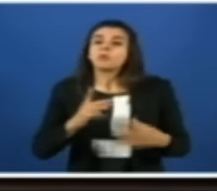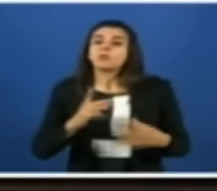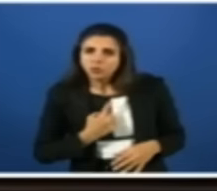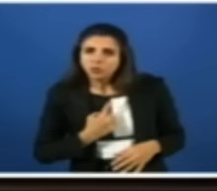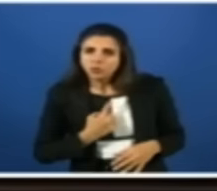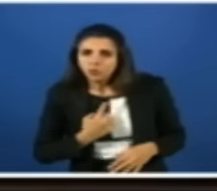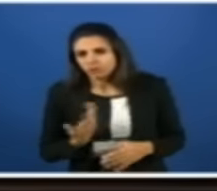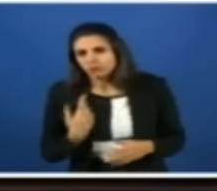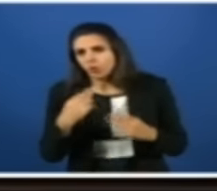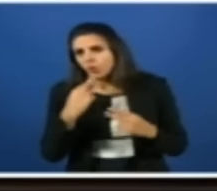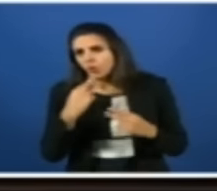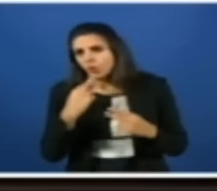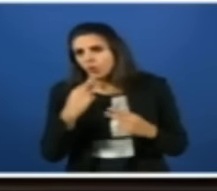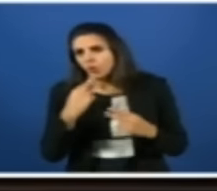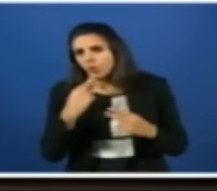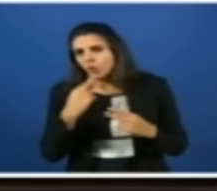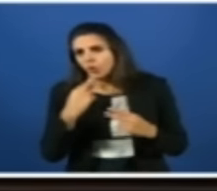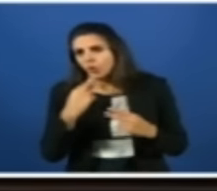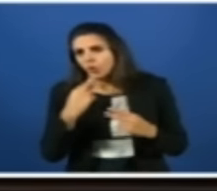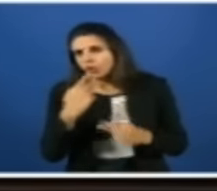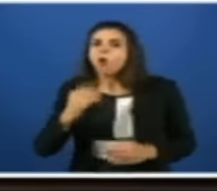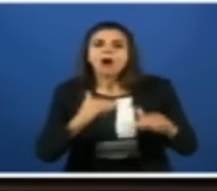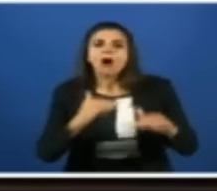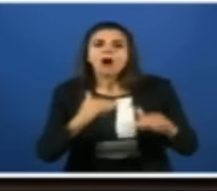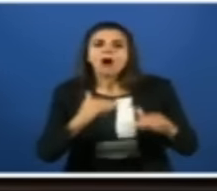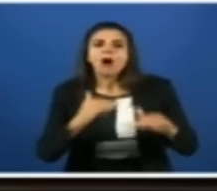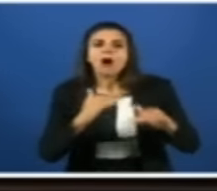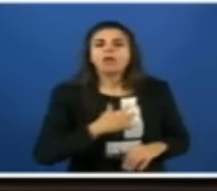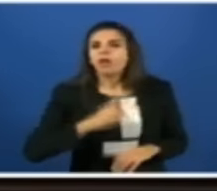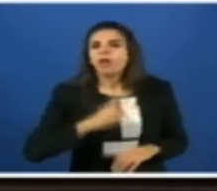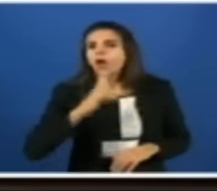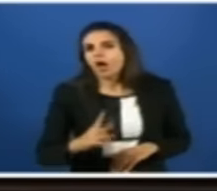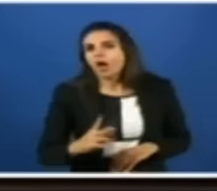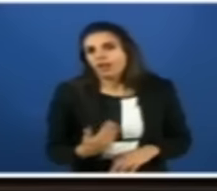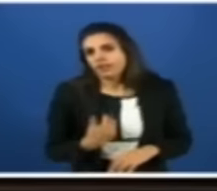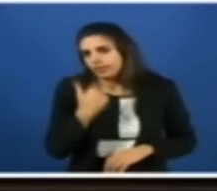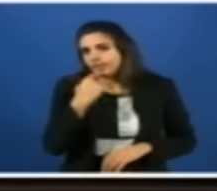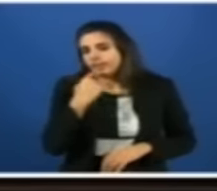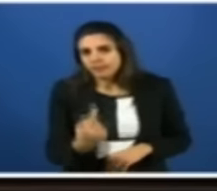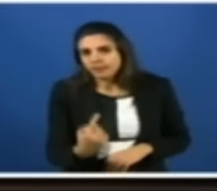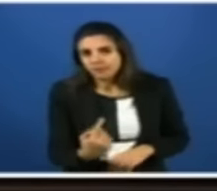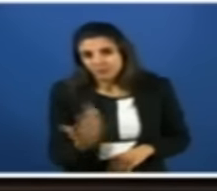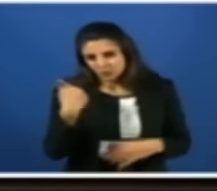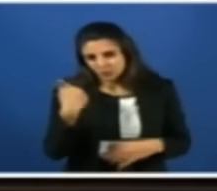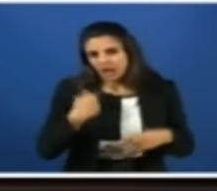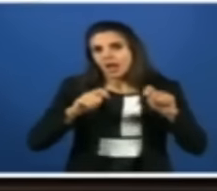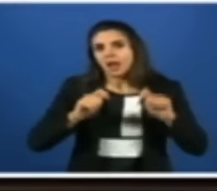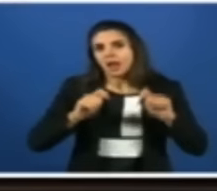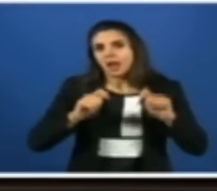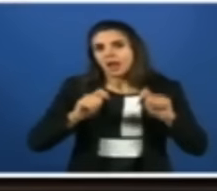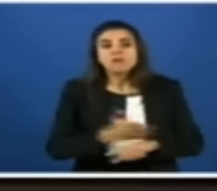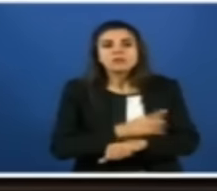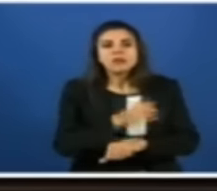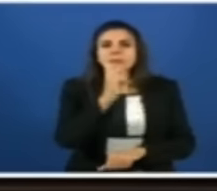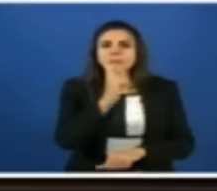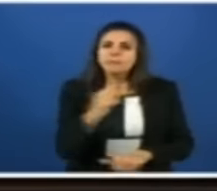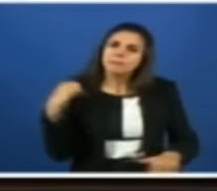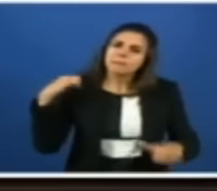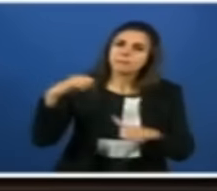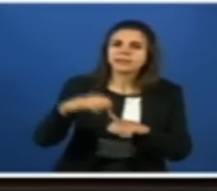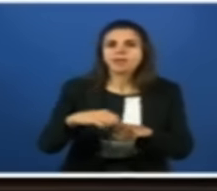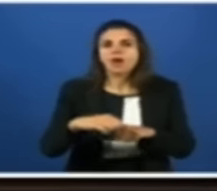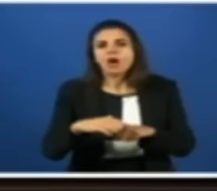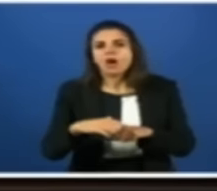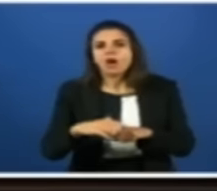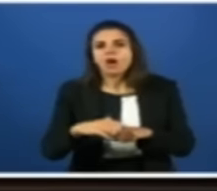halde Cumhurbaşkanını halk kendisi seçsin dedi. Vatandaş bir kez daha